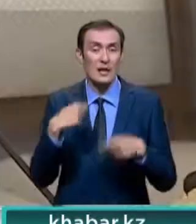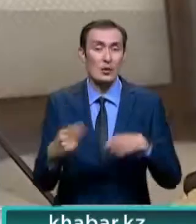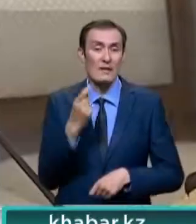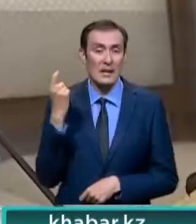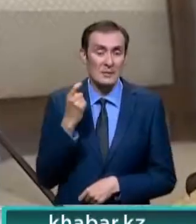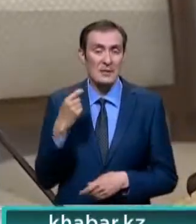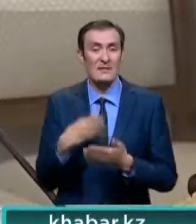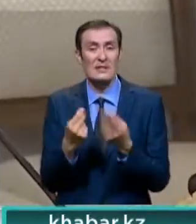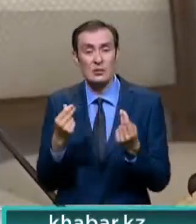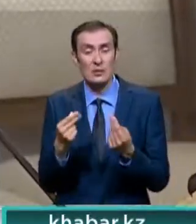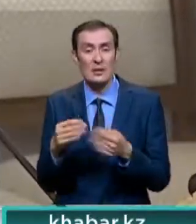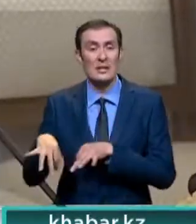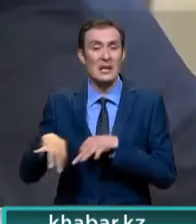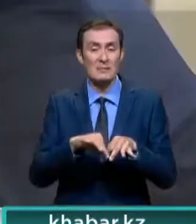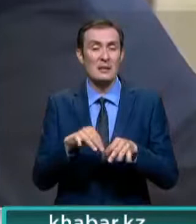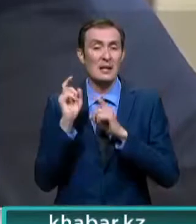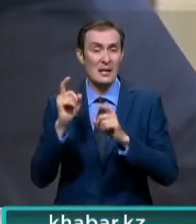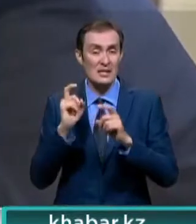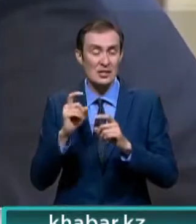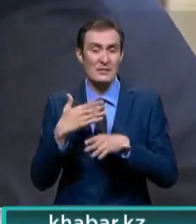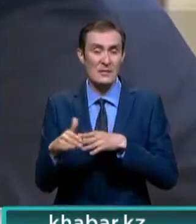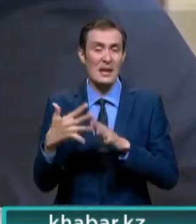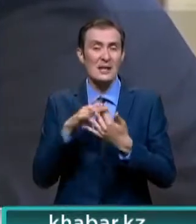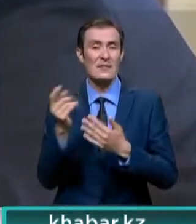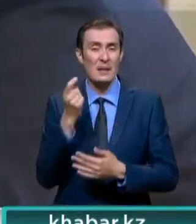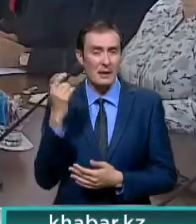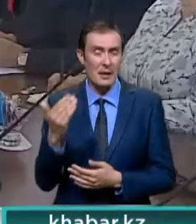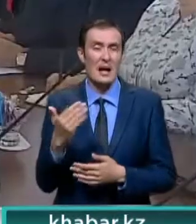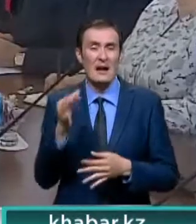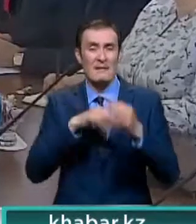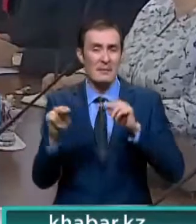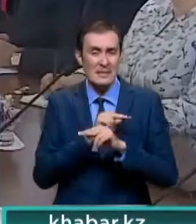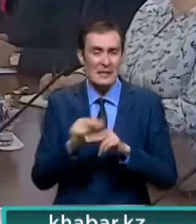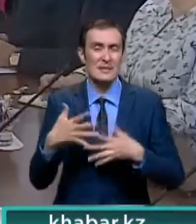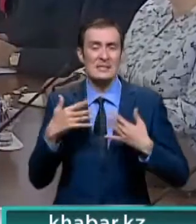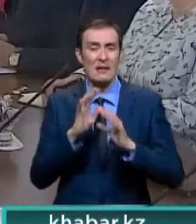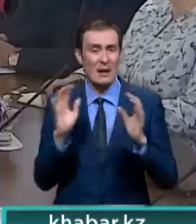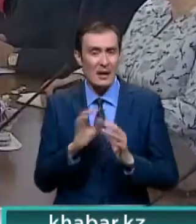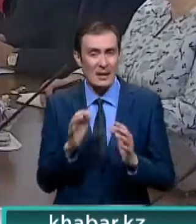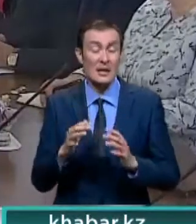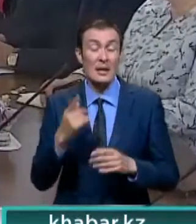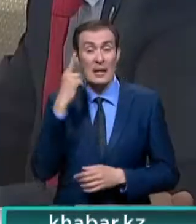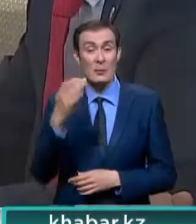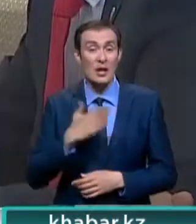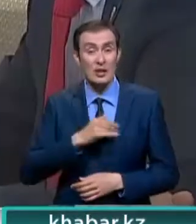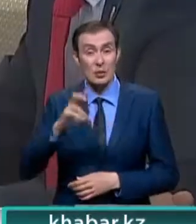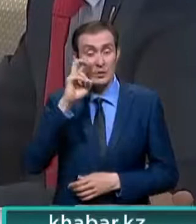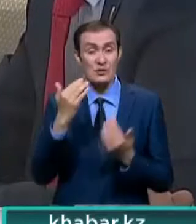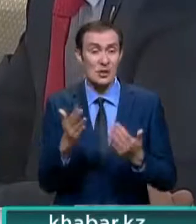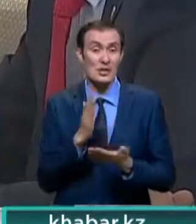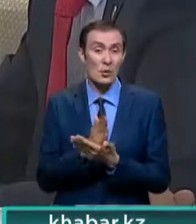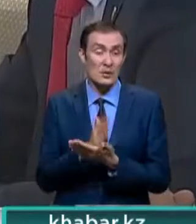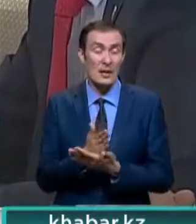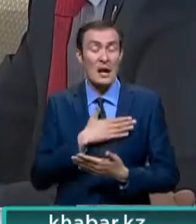инвестиционные транспортно-логистической сферах в впк фармацевтики и здравоохранения напомню в нашей стране сейчас